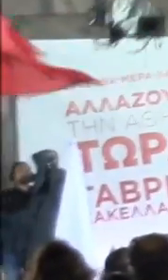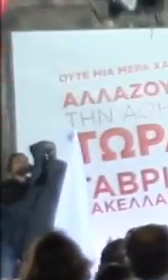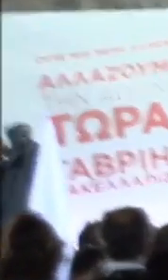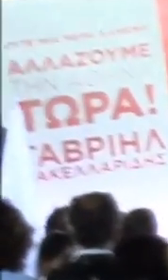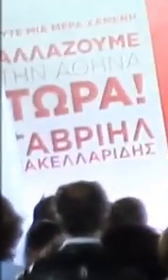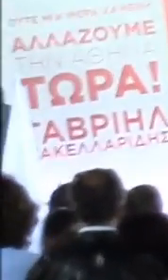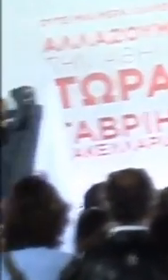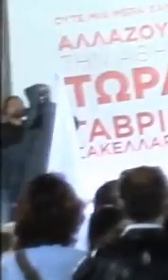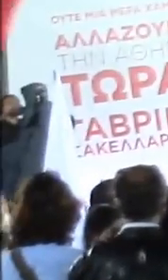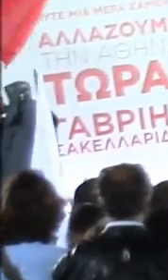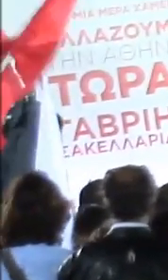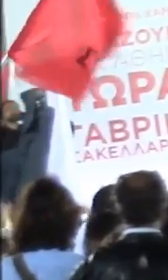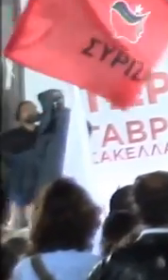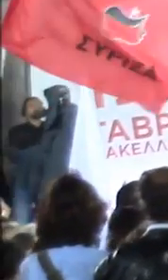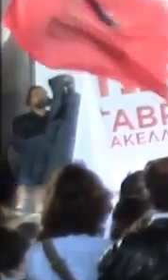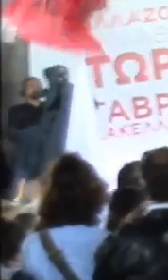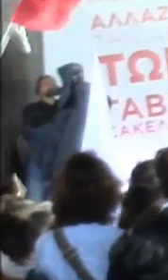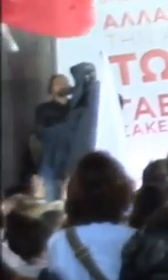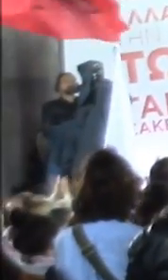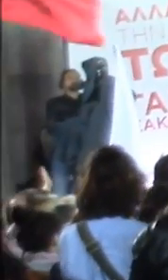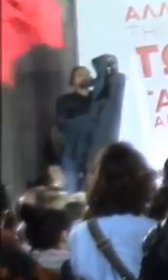εξαθλίωση.